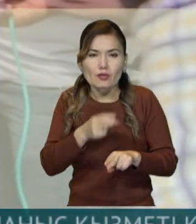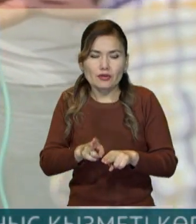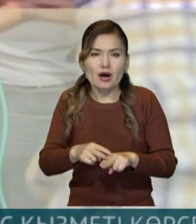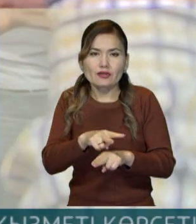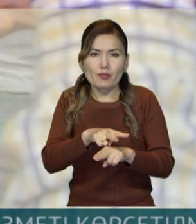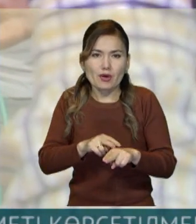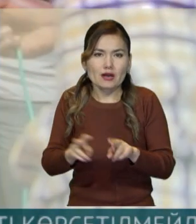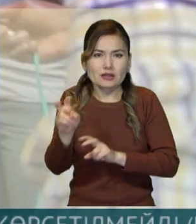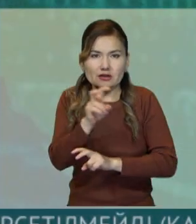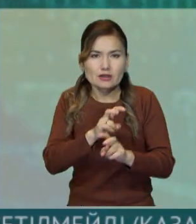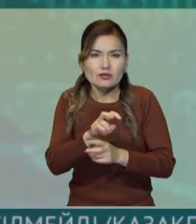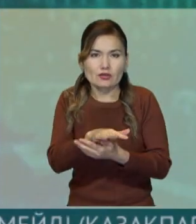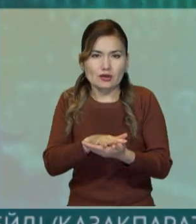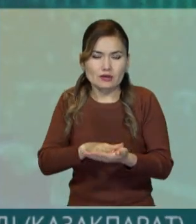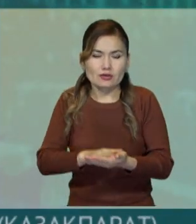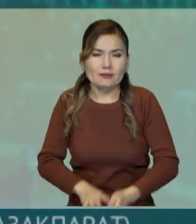коменданттық сағат орнатты.